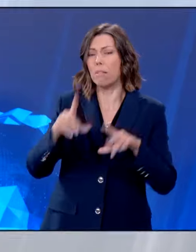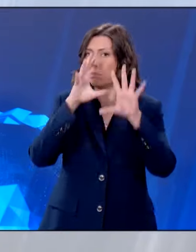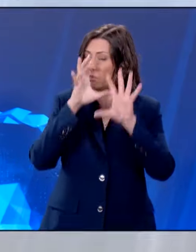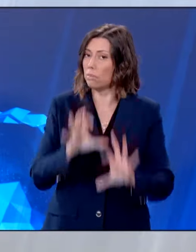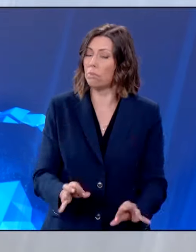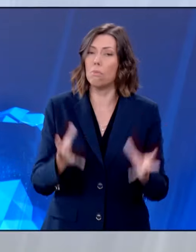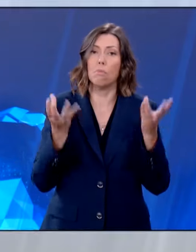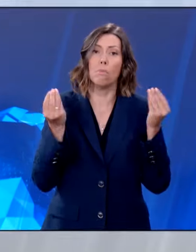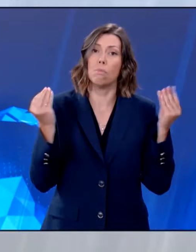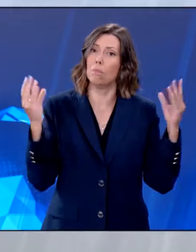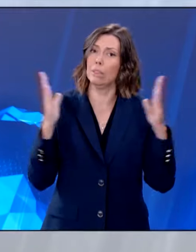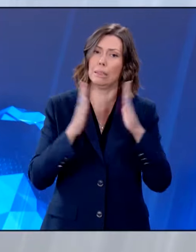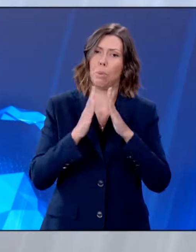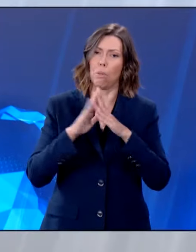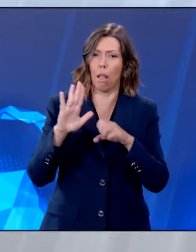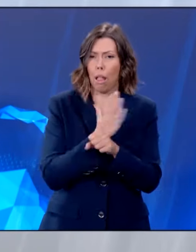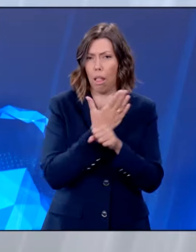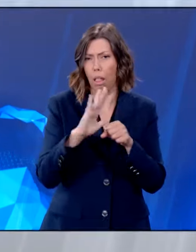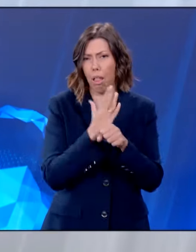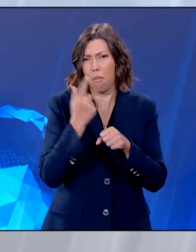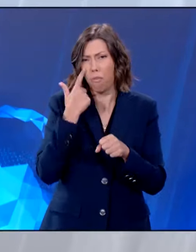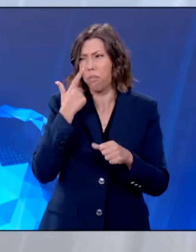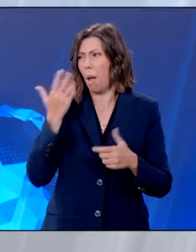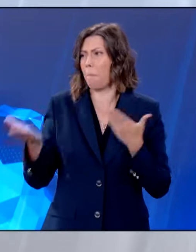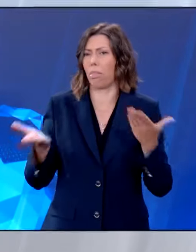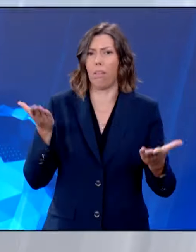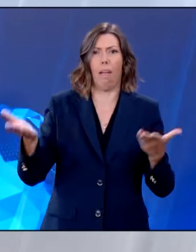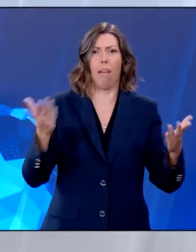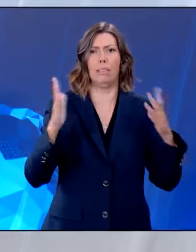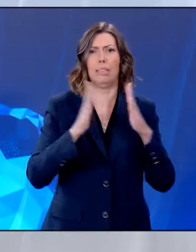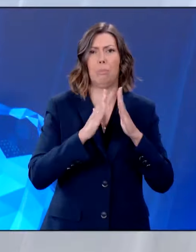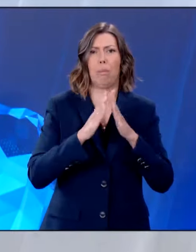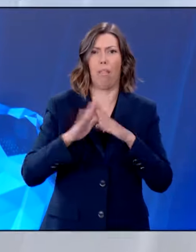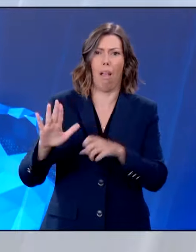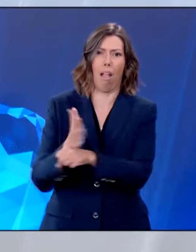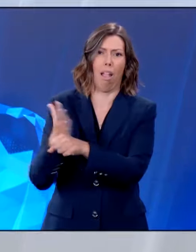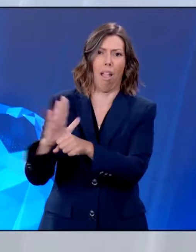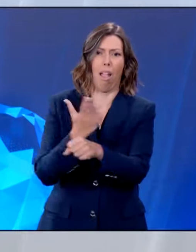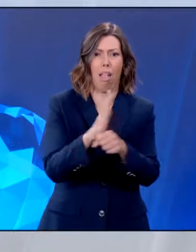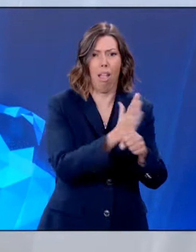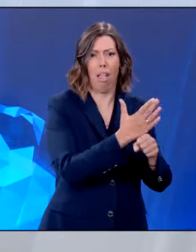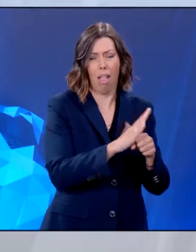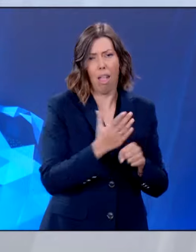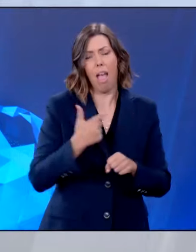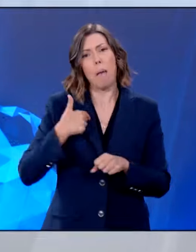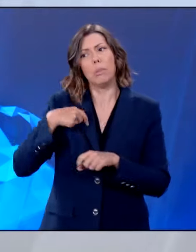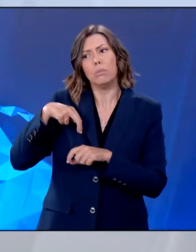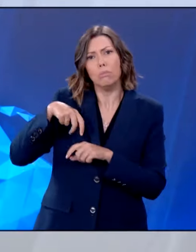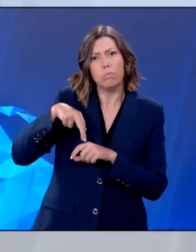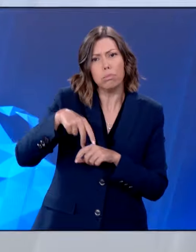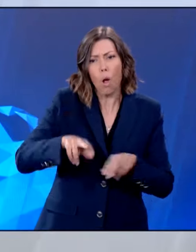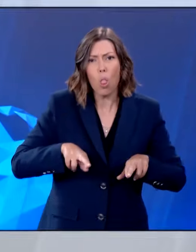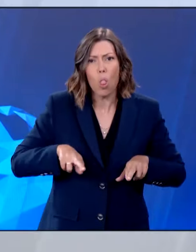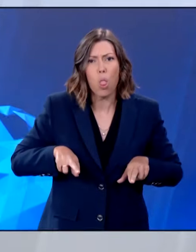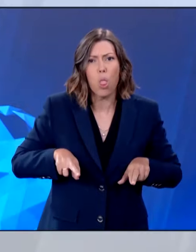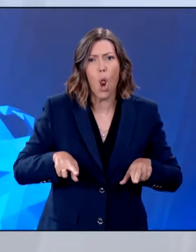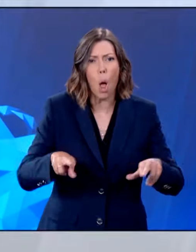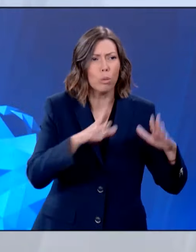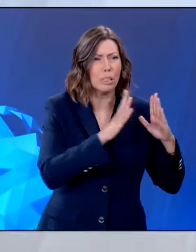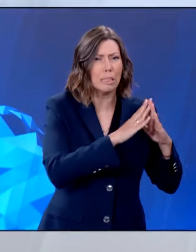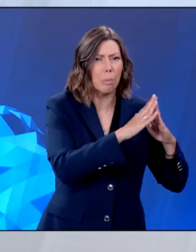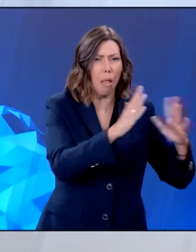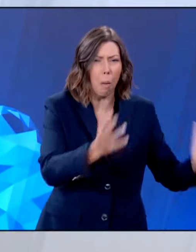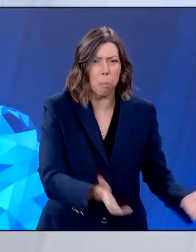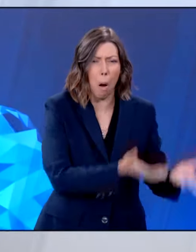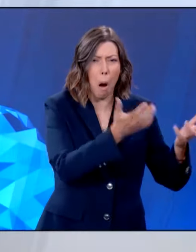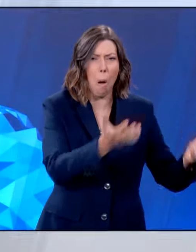σπίτια. Μπορούμε να δούμε τις περιουσίες οι οποίες καταστράφηκαν. Προχωράμε εμείς σιγά σιγά προς τα πάνω. Είναι όλος αυτός ο δρόμος εδώ που